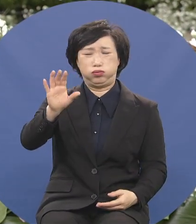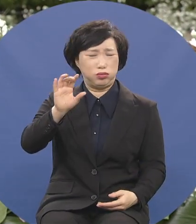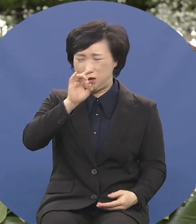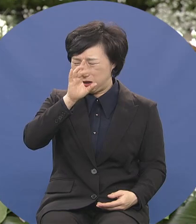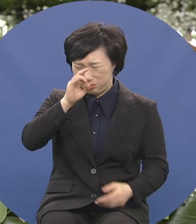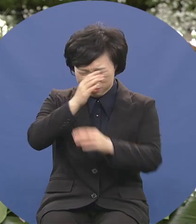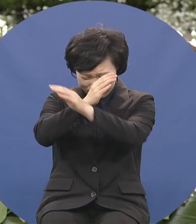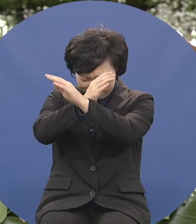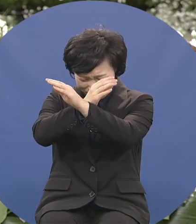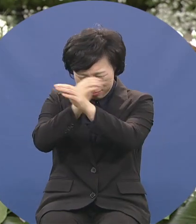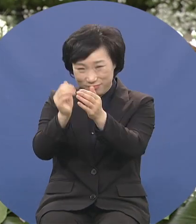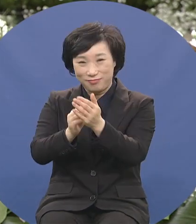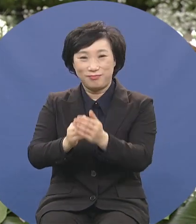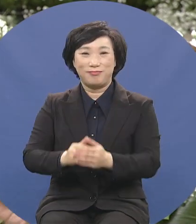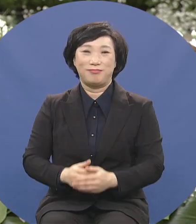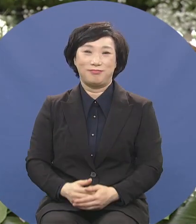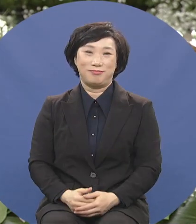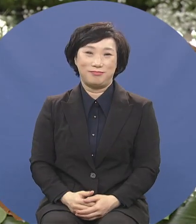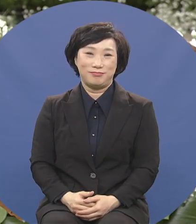돼요. 절대 안 돼요.